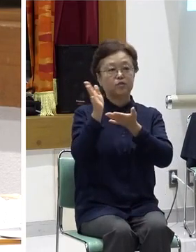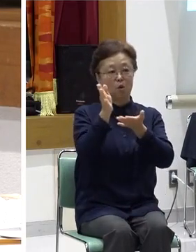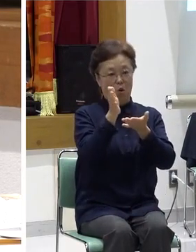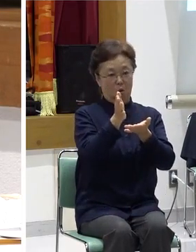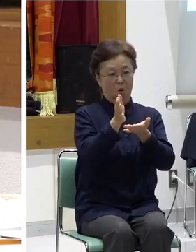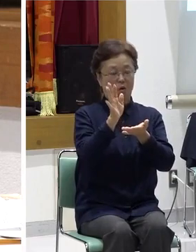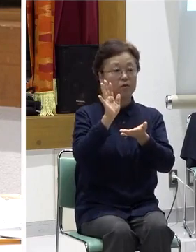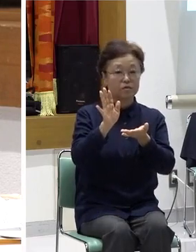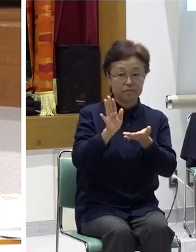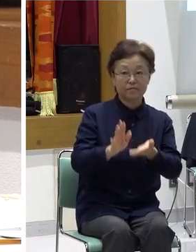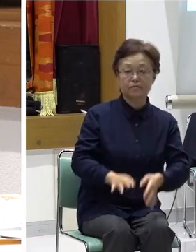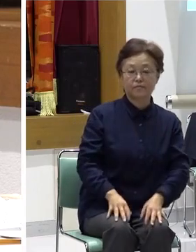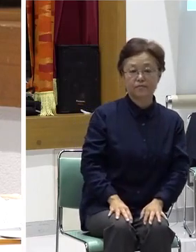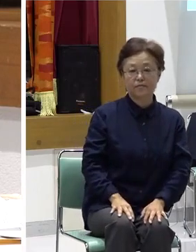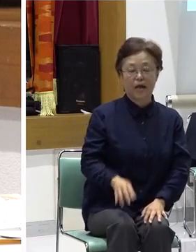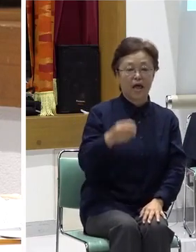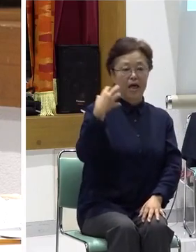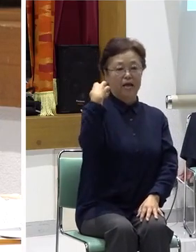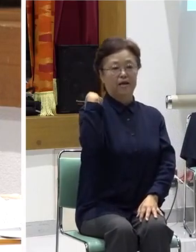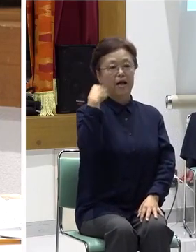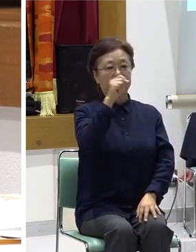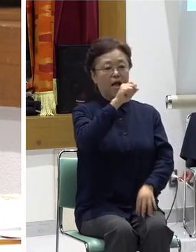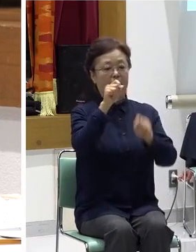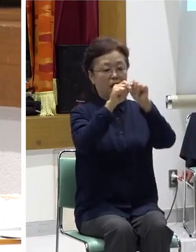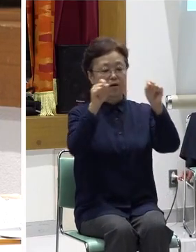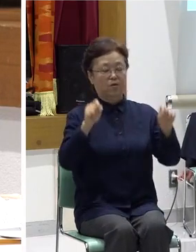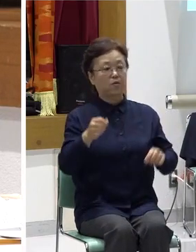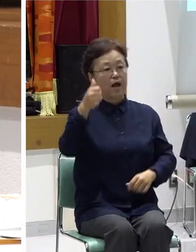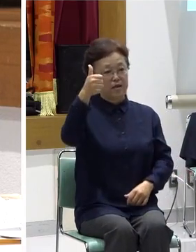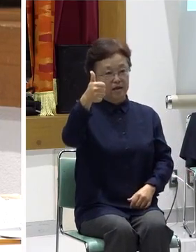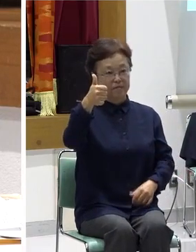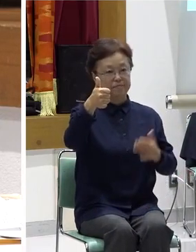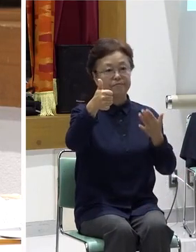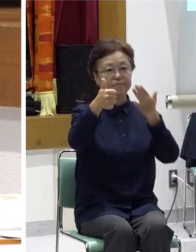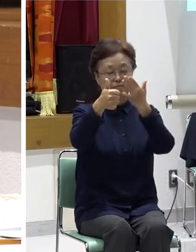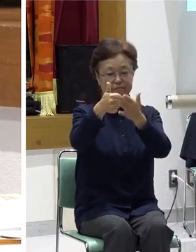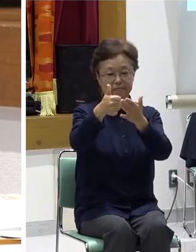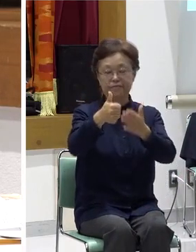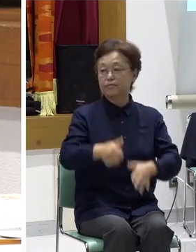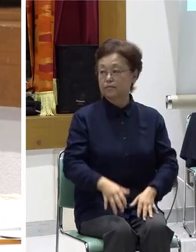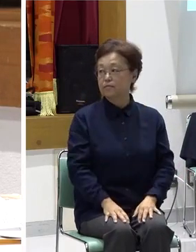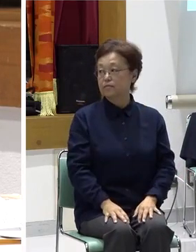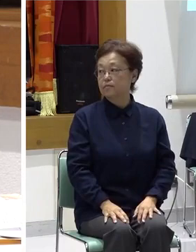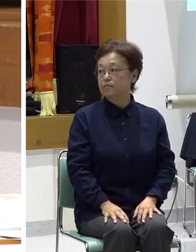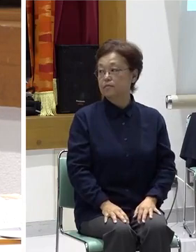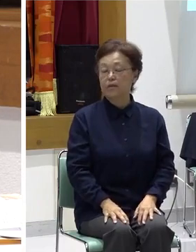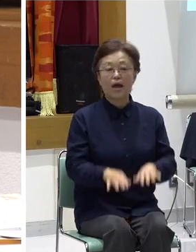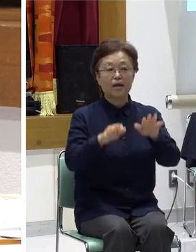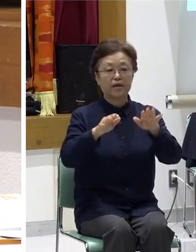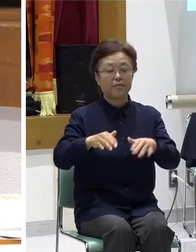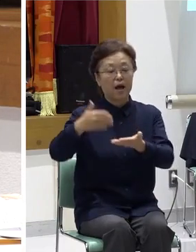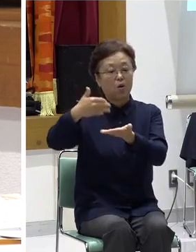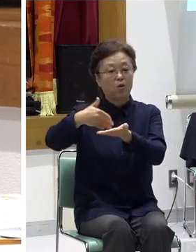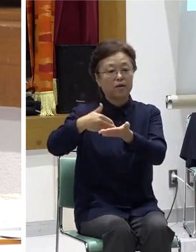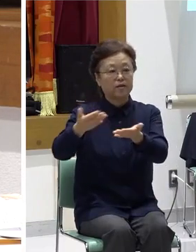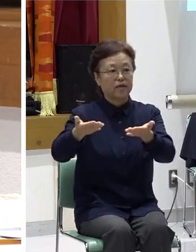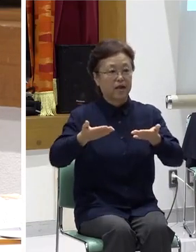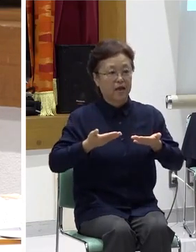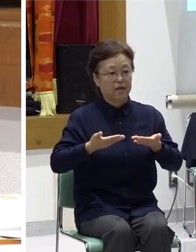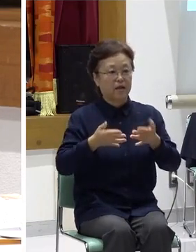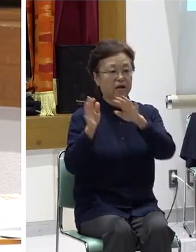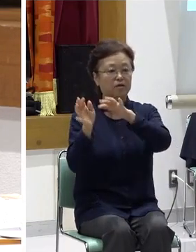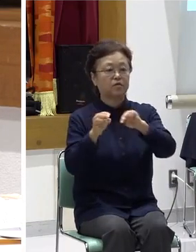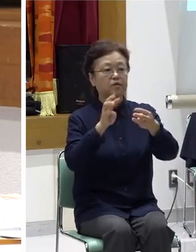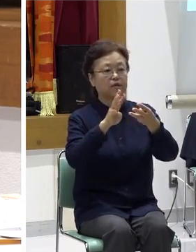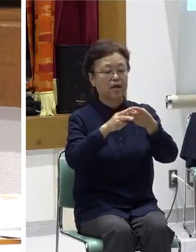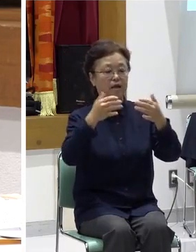うんですけれども、片岡さんの方にですね、今お話しいただいた通り、吹田で今バリアフリーや